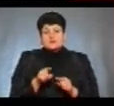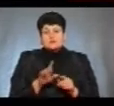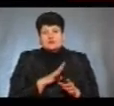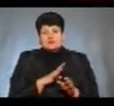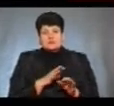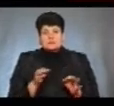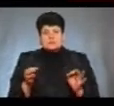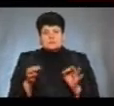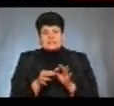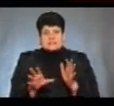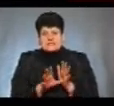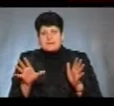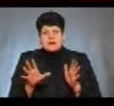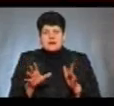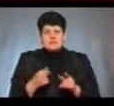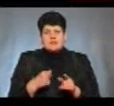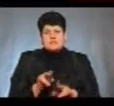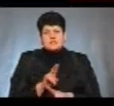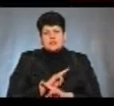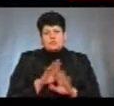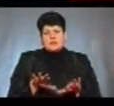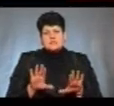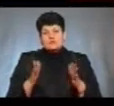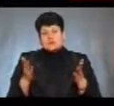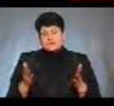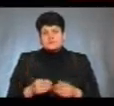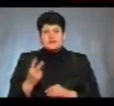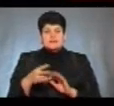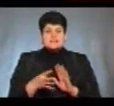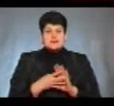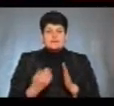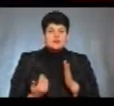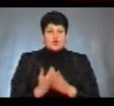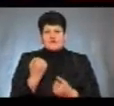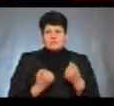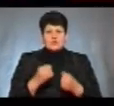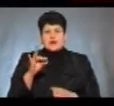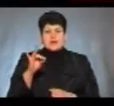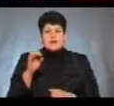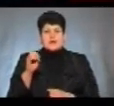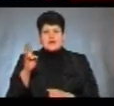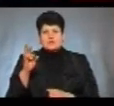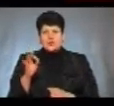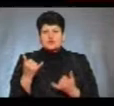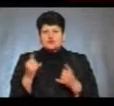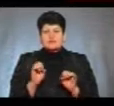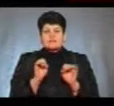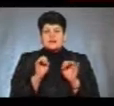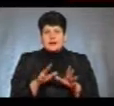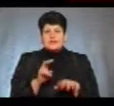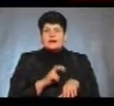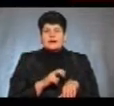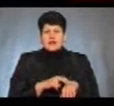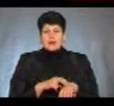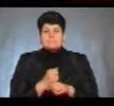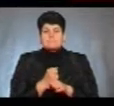замикання і він загинув на місці події. 29 нових автомобілів марки Renault Duster сьогодні передали лікарям